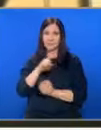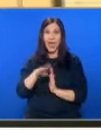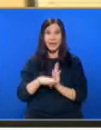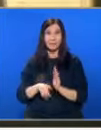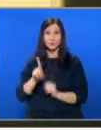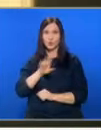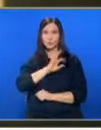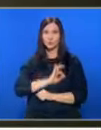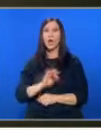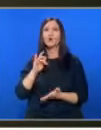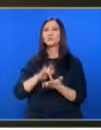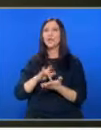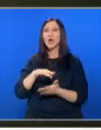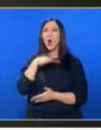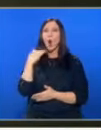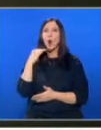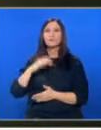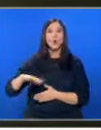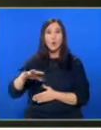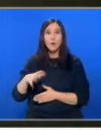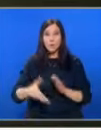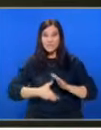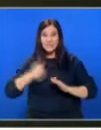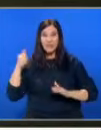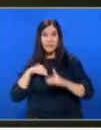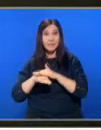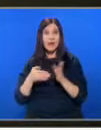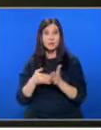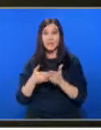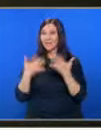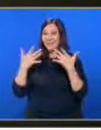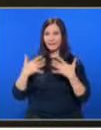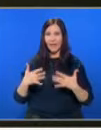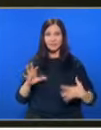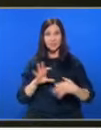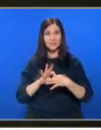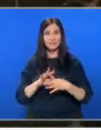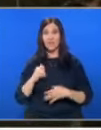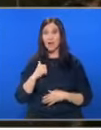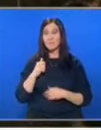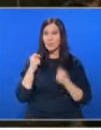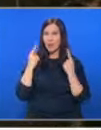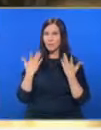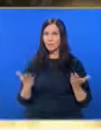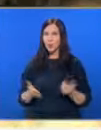който получава. От центъра в Овча купел беше изведен мигрант заради данни, че е свързан с криминална проява.